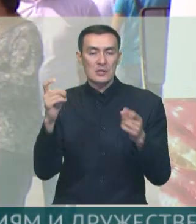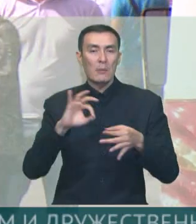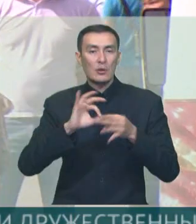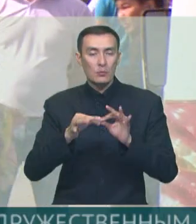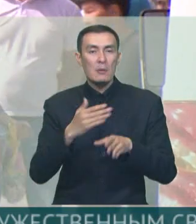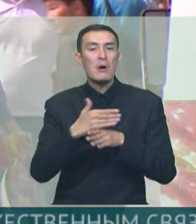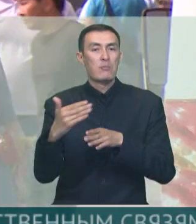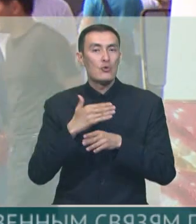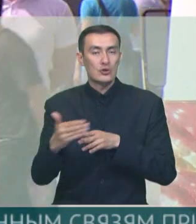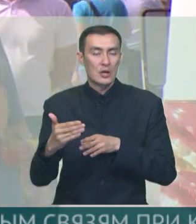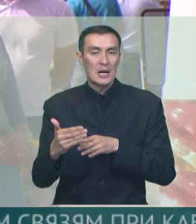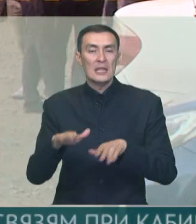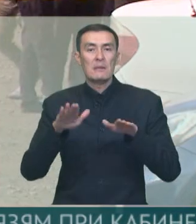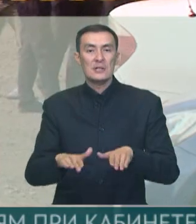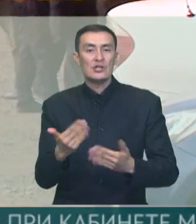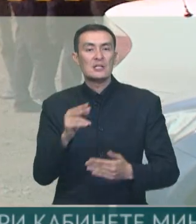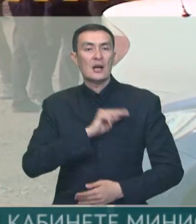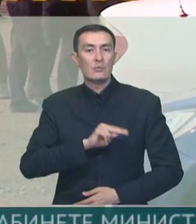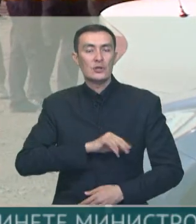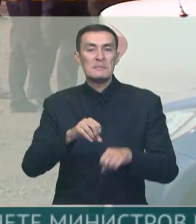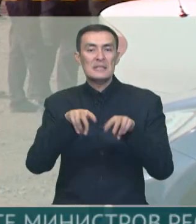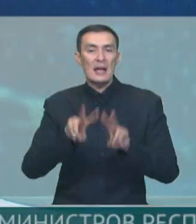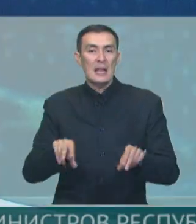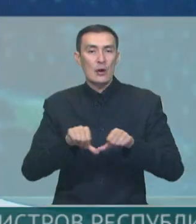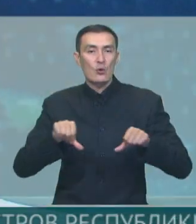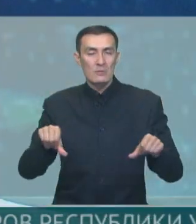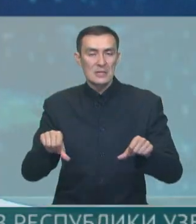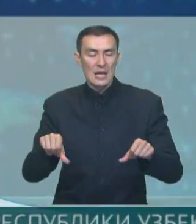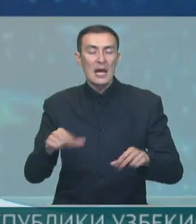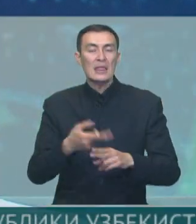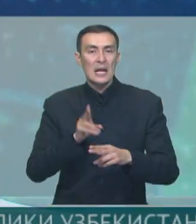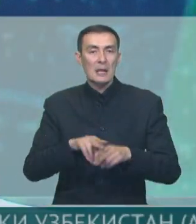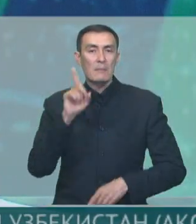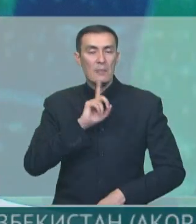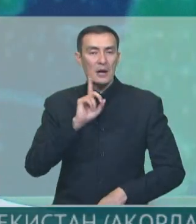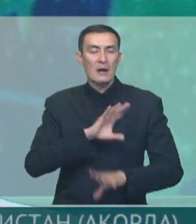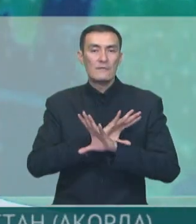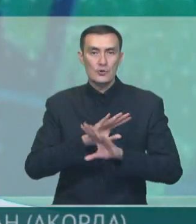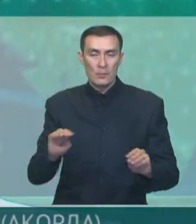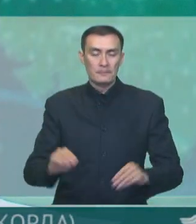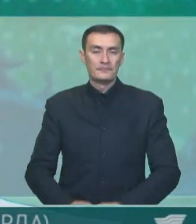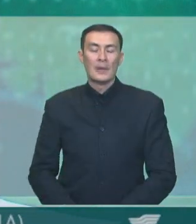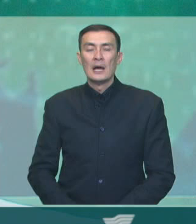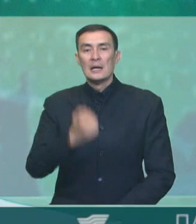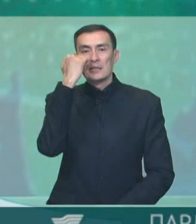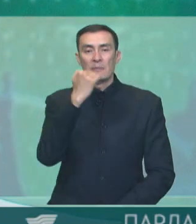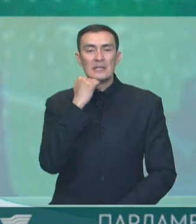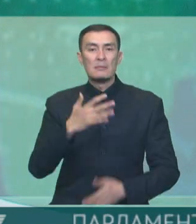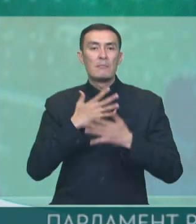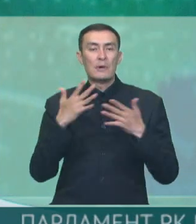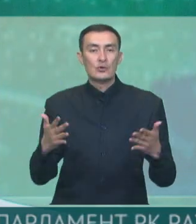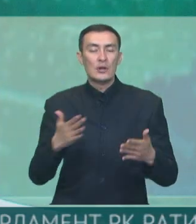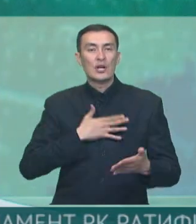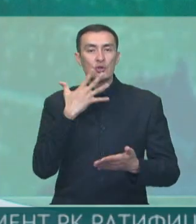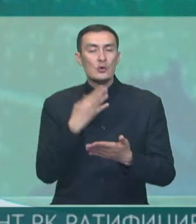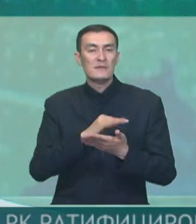подробности попозже. На месте работает специальная комиссия. На этом у меня все. Студия. Спасибо большое. Это был